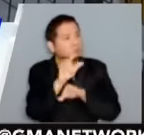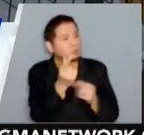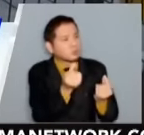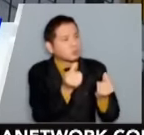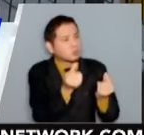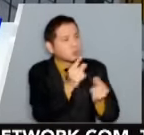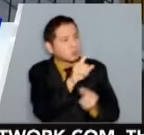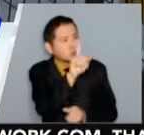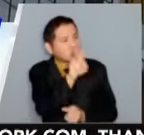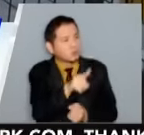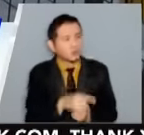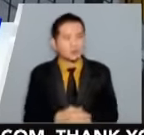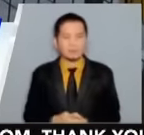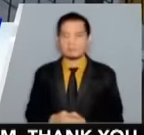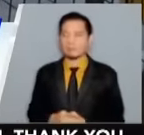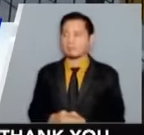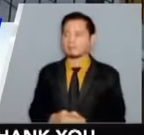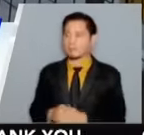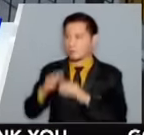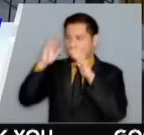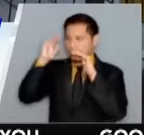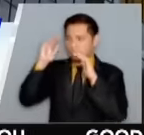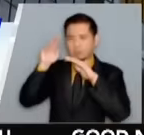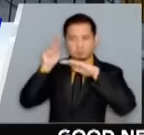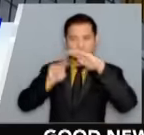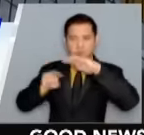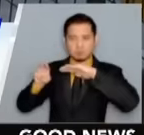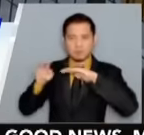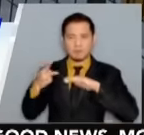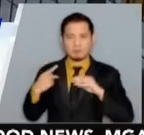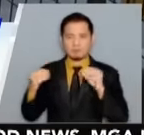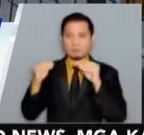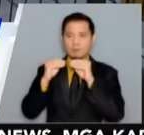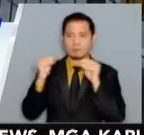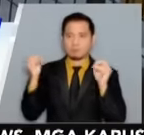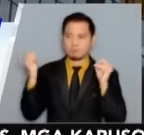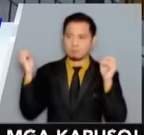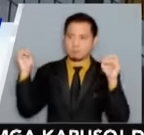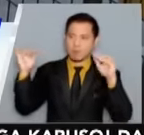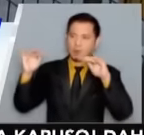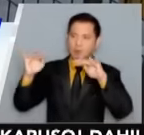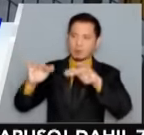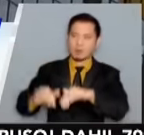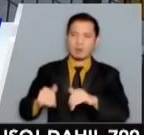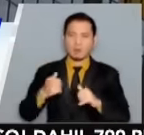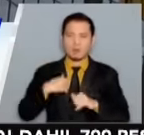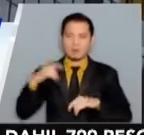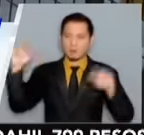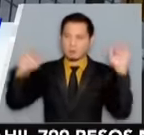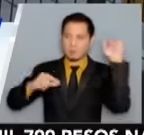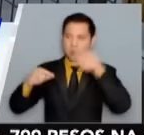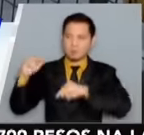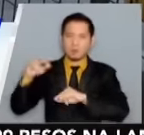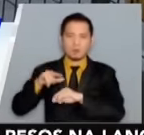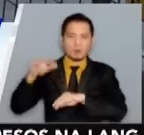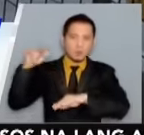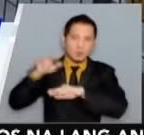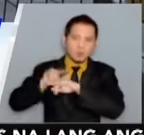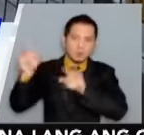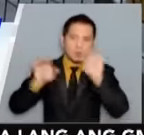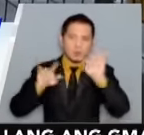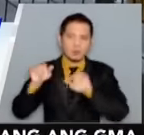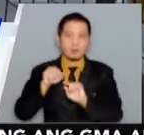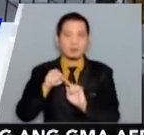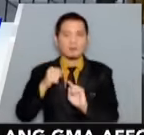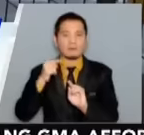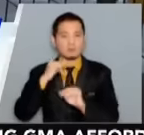influx na mga nagbabakasyon, incoming, inbound. Meron na rin pong pagtaas ng volume. Pero yun sa domestic, inaasahan